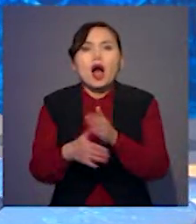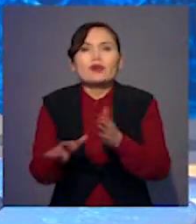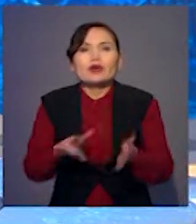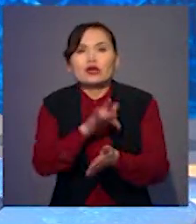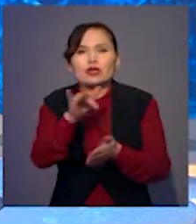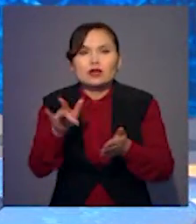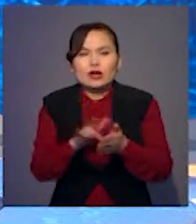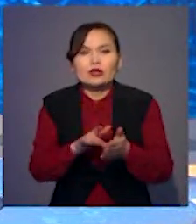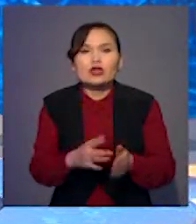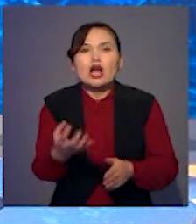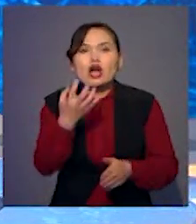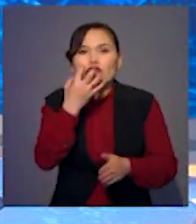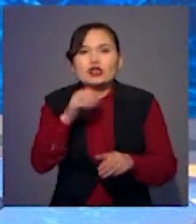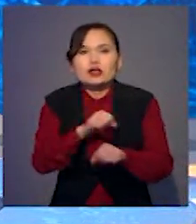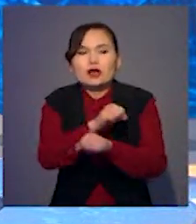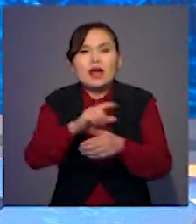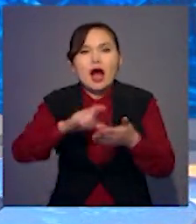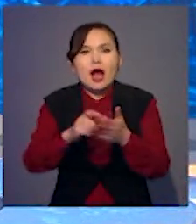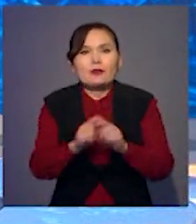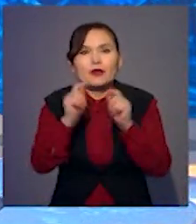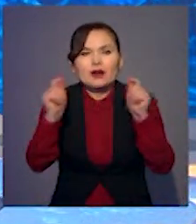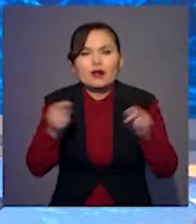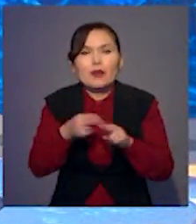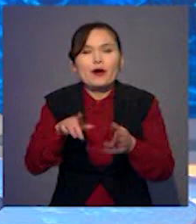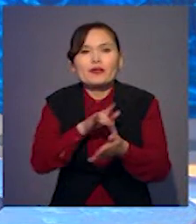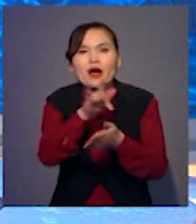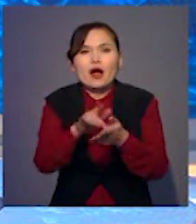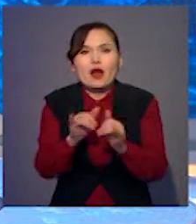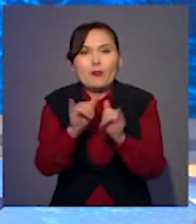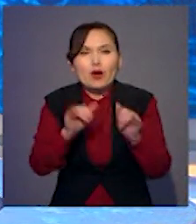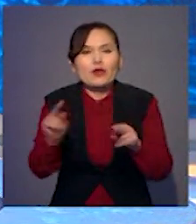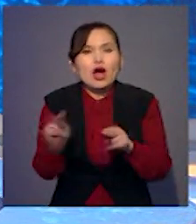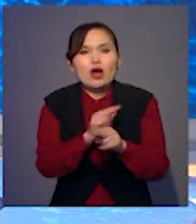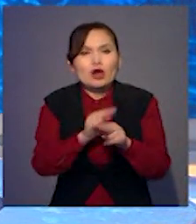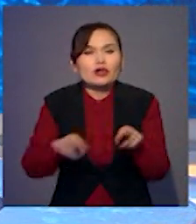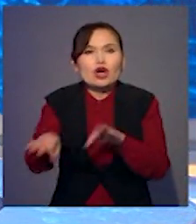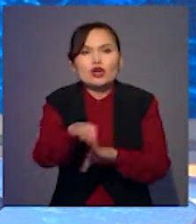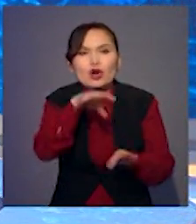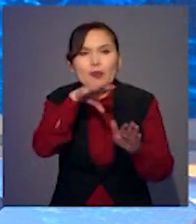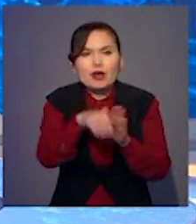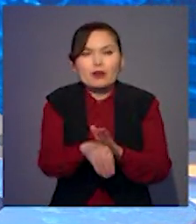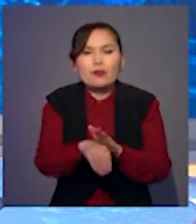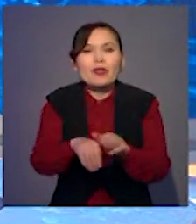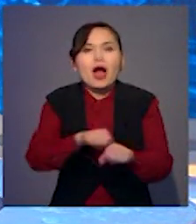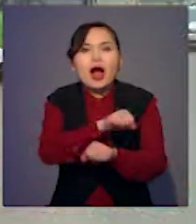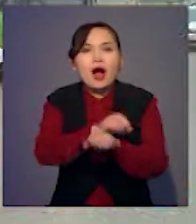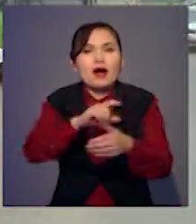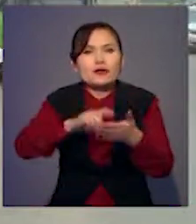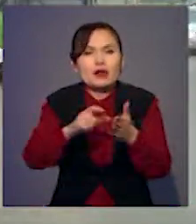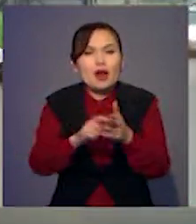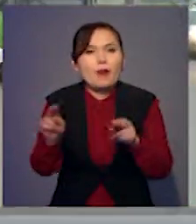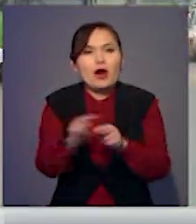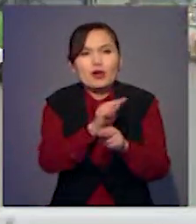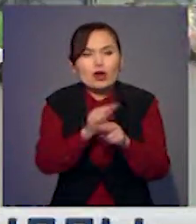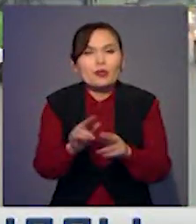Атырау қаласында жылы аялдамалар ашылды. Шаһар көшелерін кеңейту және қайта құру жөніндегі жобаның аясында аялдама кешендерін